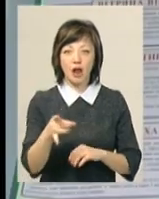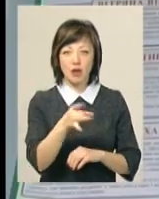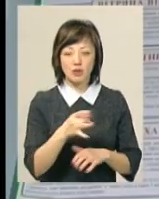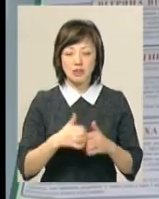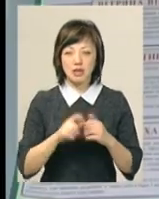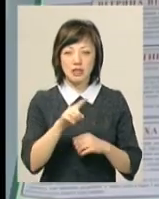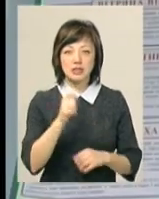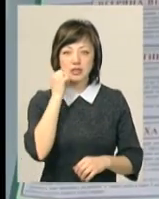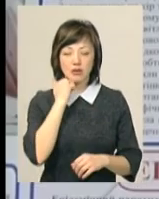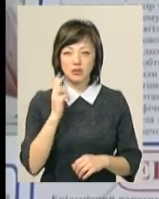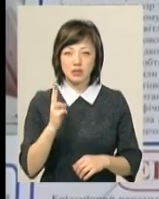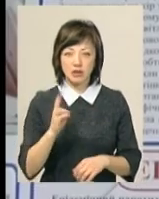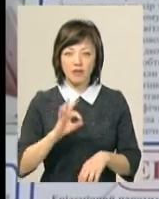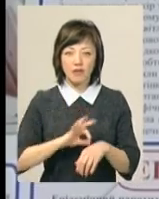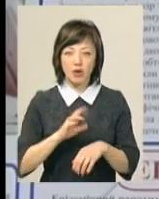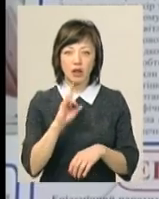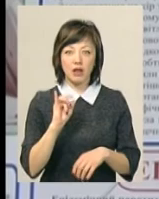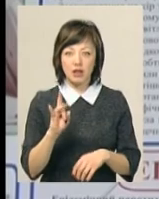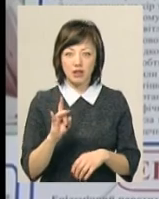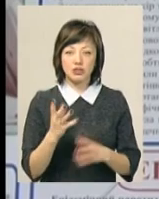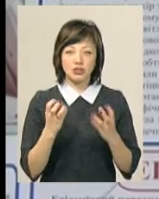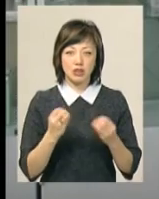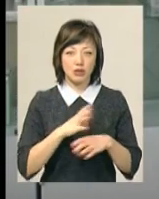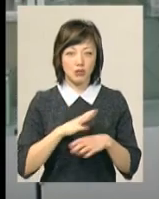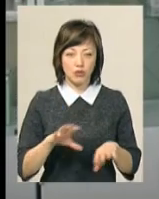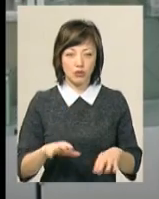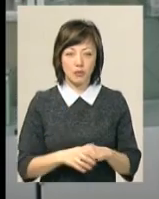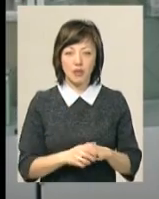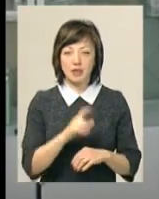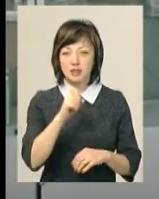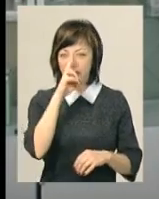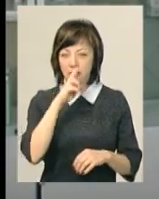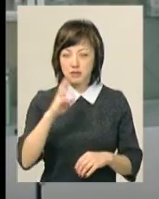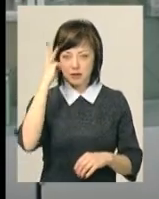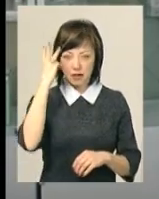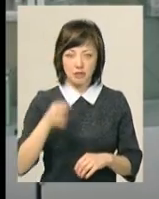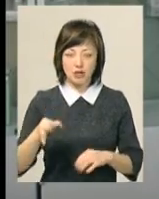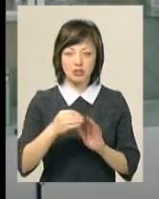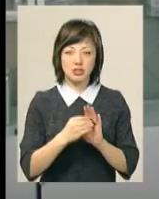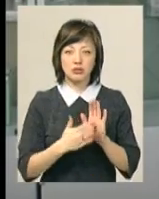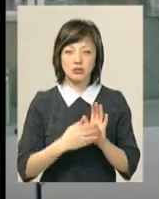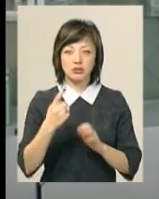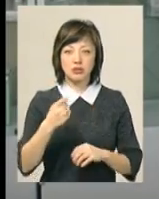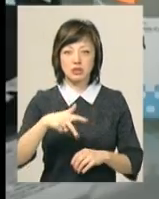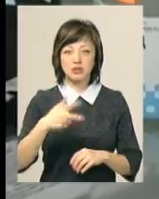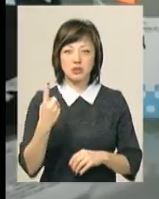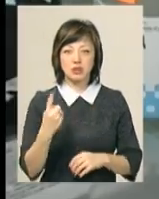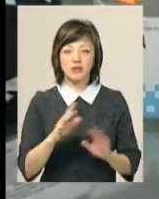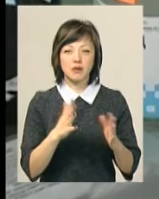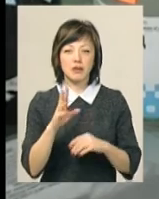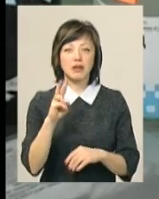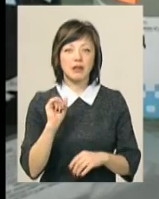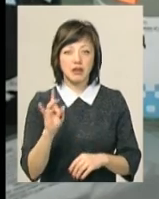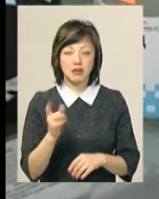Серед них Старокостянтинівський, де хворих на Кірв цьому році ще не було. За два місяці на Хмельниччини заєстрували 131 випадок кору,